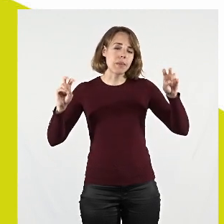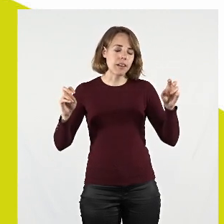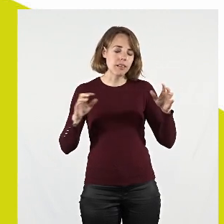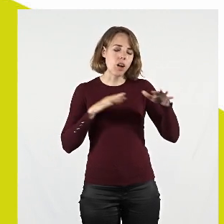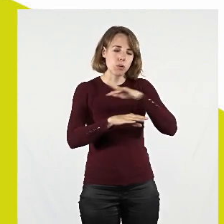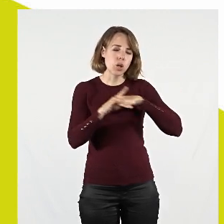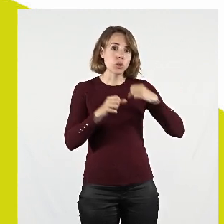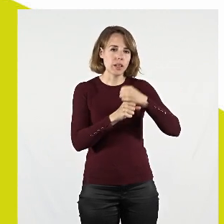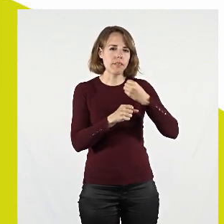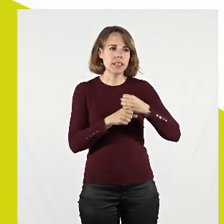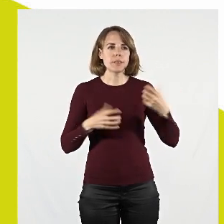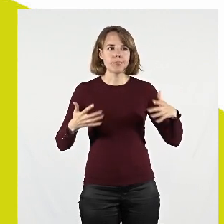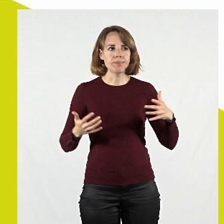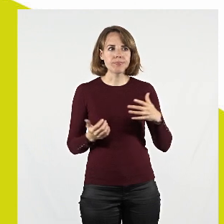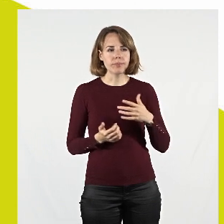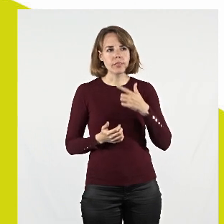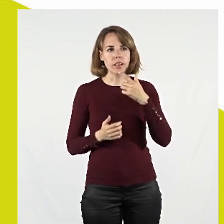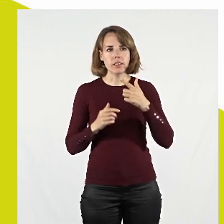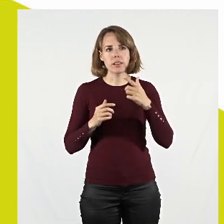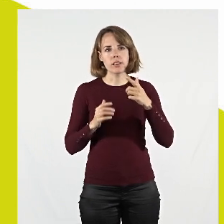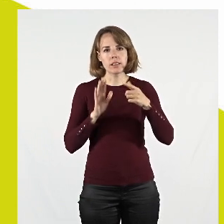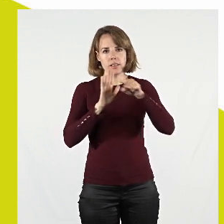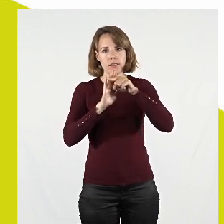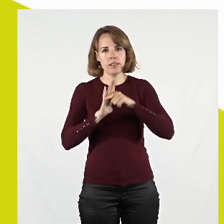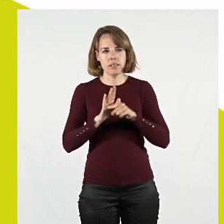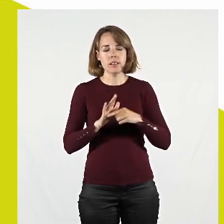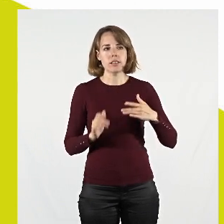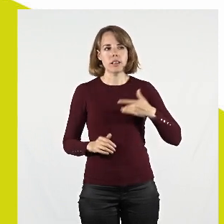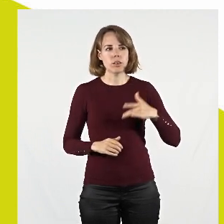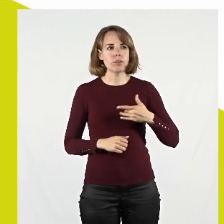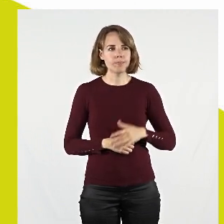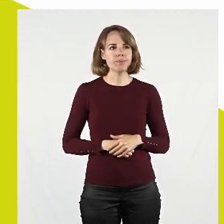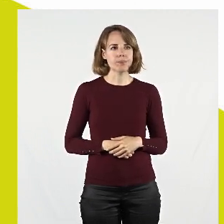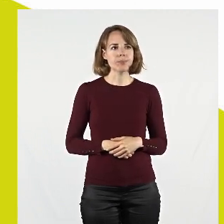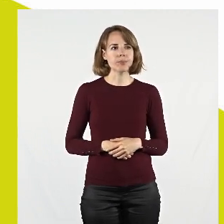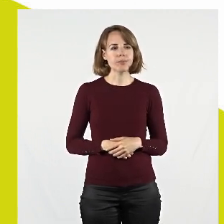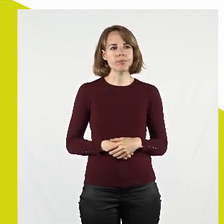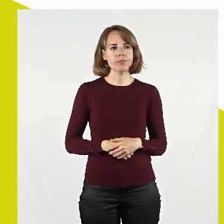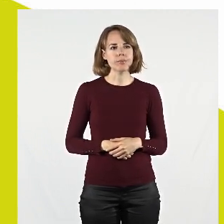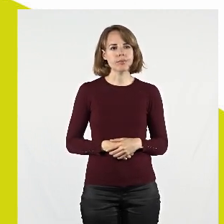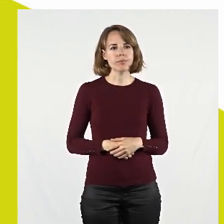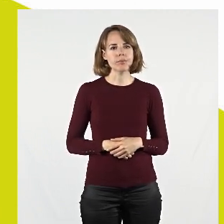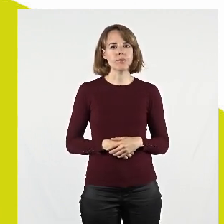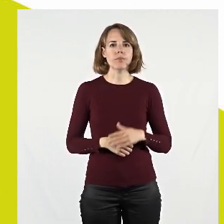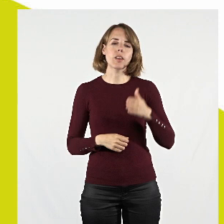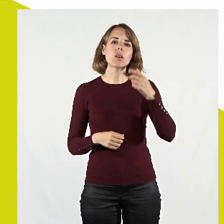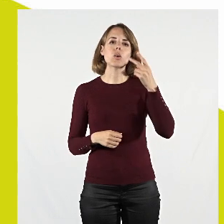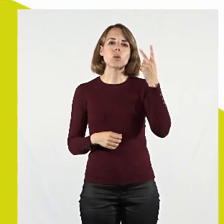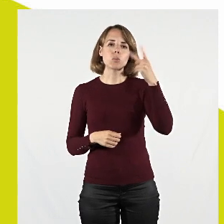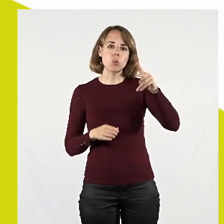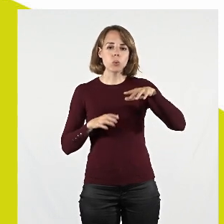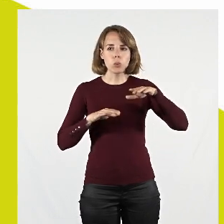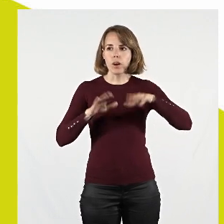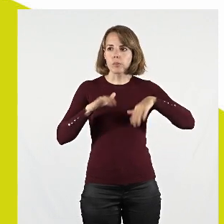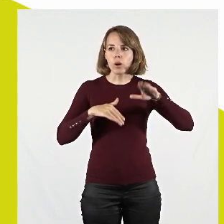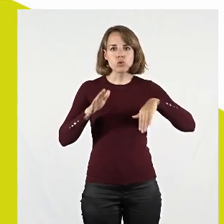importants d'attractivité, cette qualité de vie. Dans quelle mesure ce que vous portez à travers l'approche très participative, très ouverte de ces